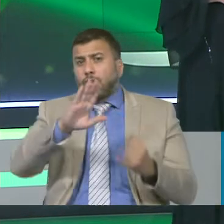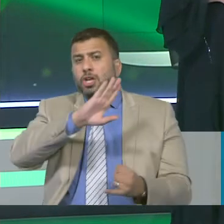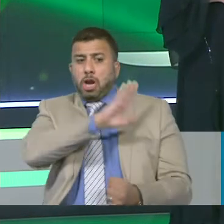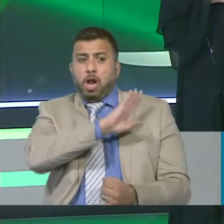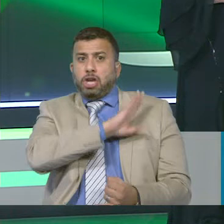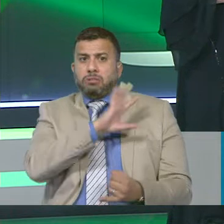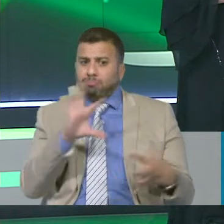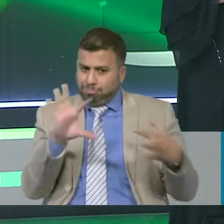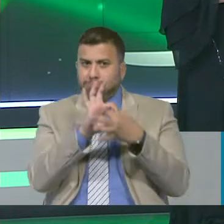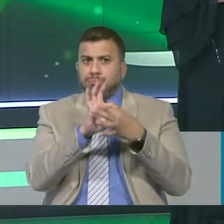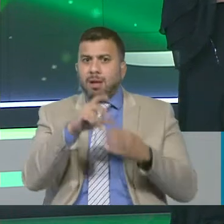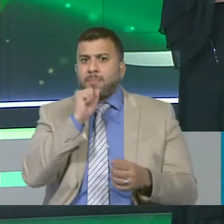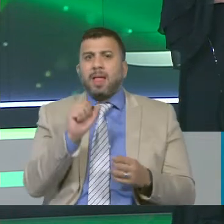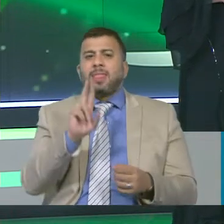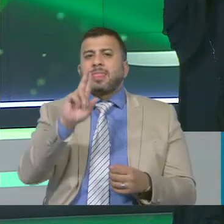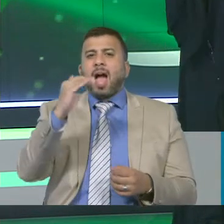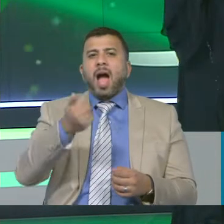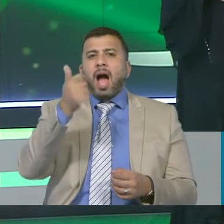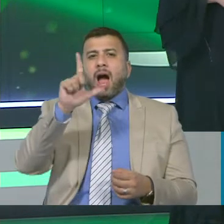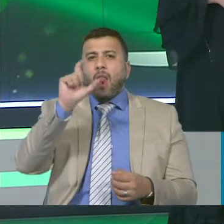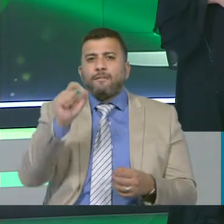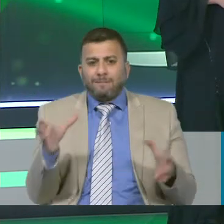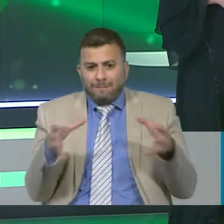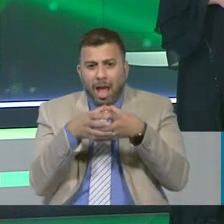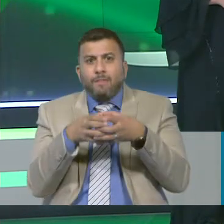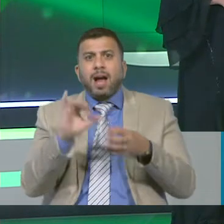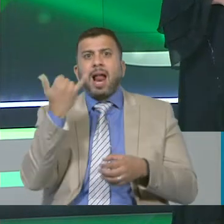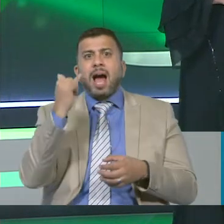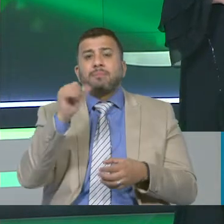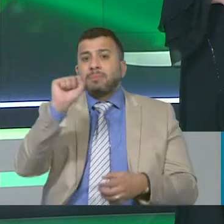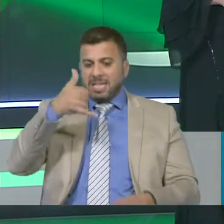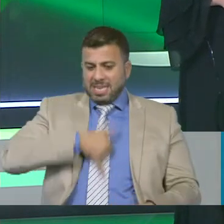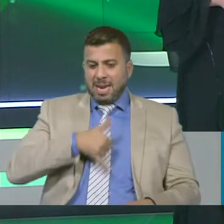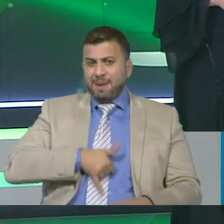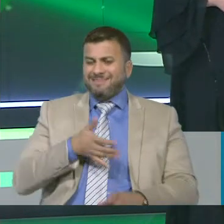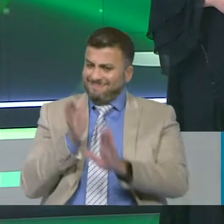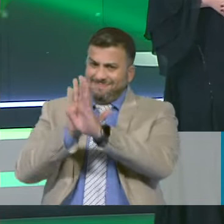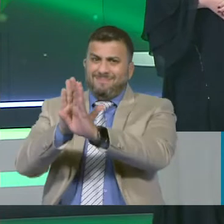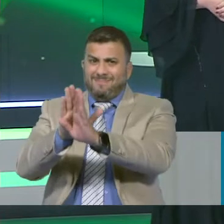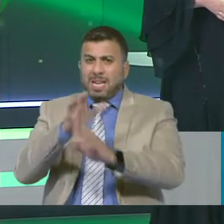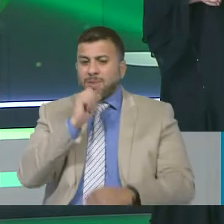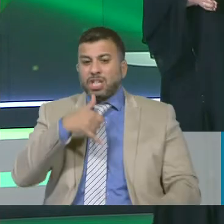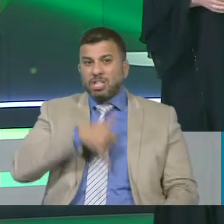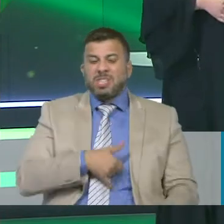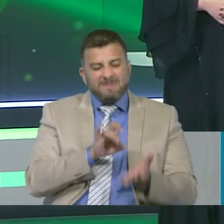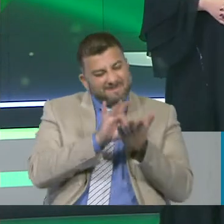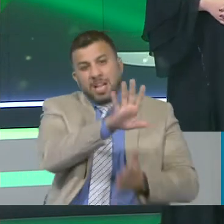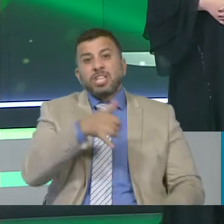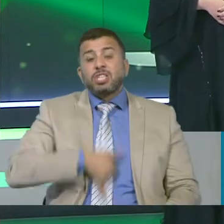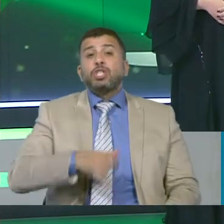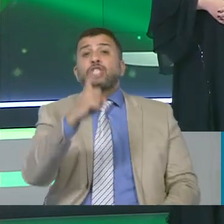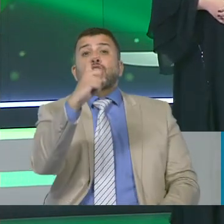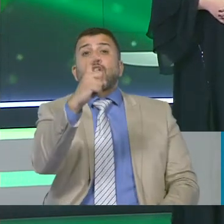العسكري، حيث تم تشكيل التحالف العربي لنصرة الشرعية في اليمن ودحر ميليشيات الشر الحوثية، وذلك